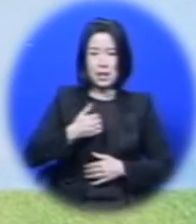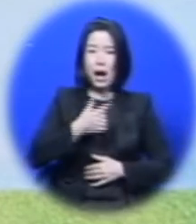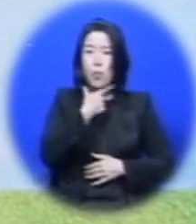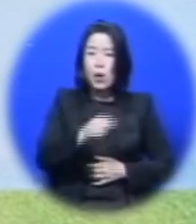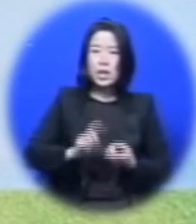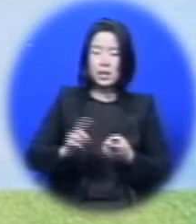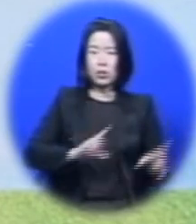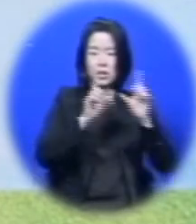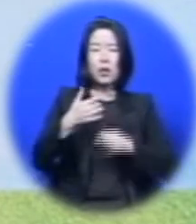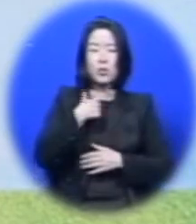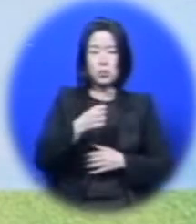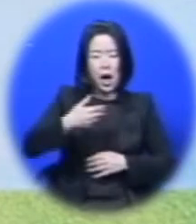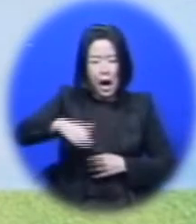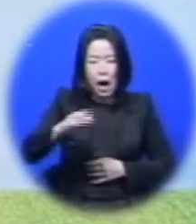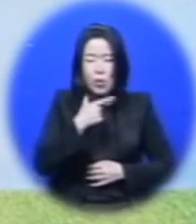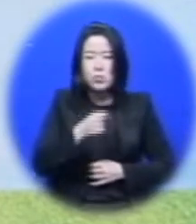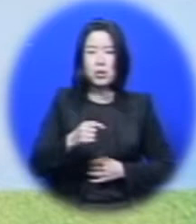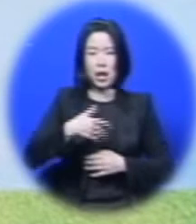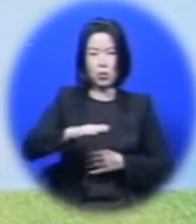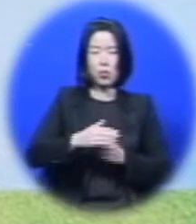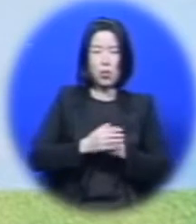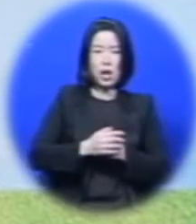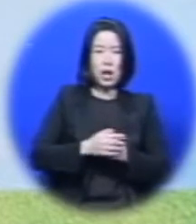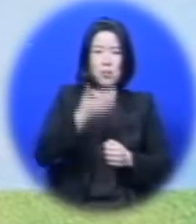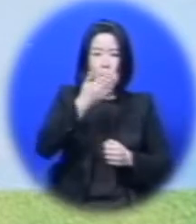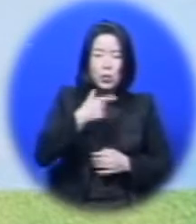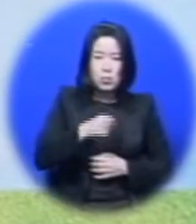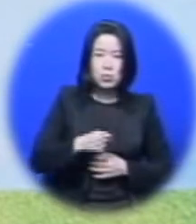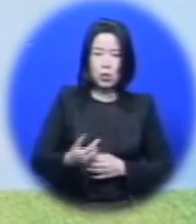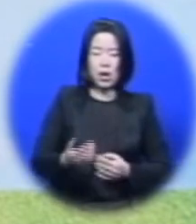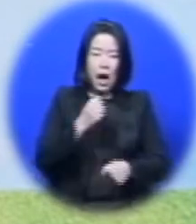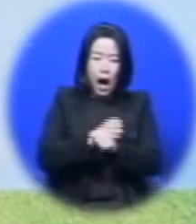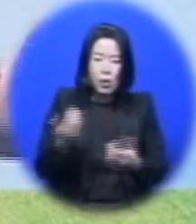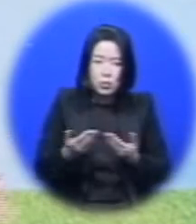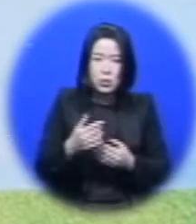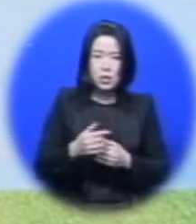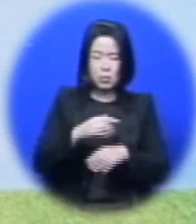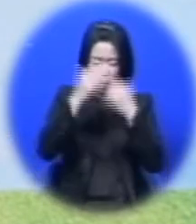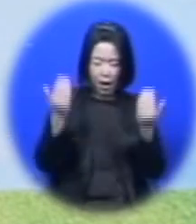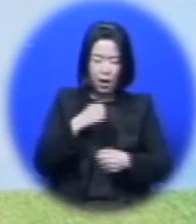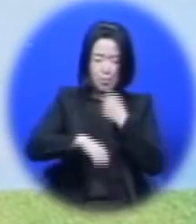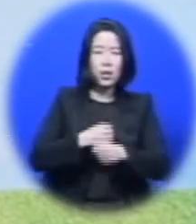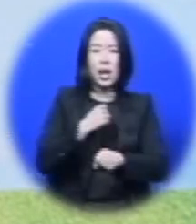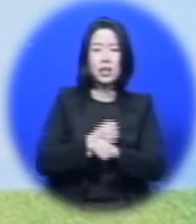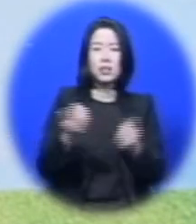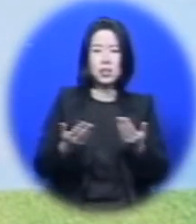싶어서 가고 싶은 데 가고 먹고 싶은 거 먹고 하고 싶은 거 하고 싶은 이런 생활은 이제 청산해야 됩니다.